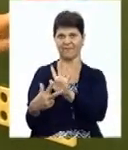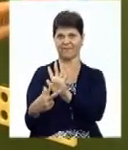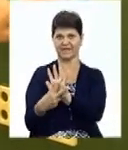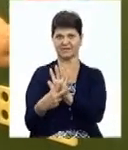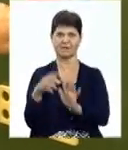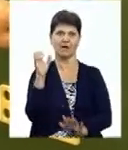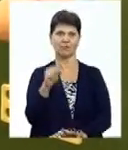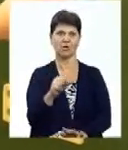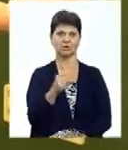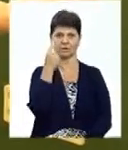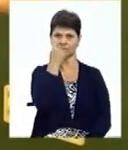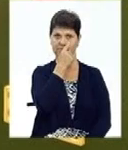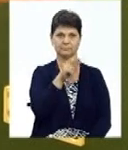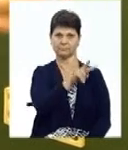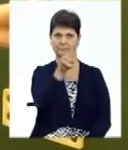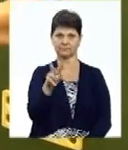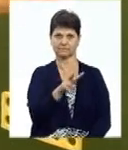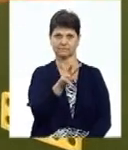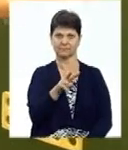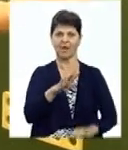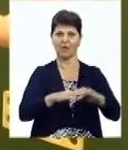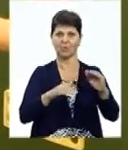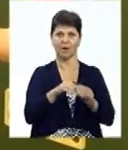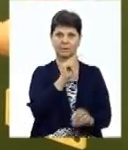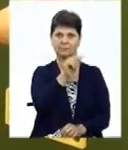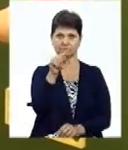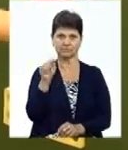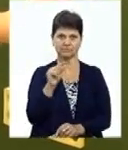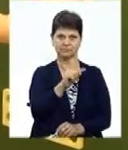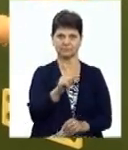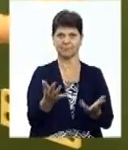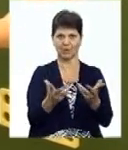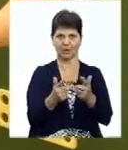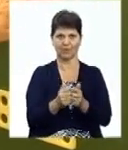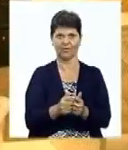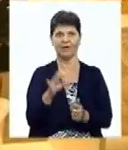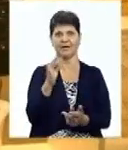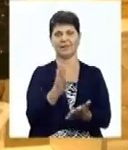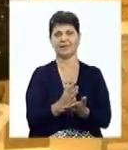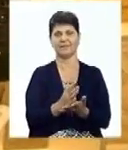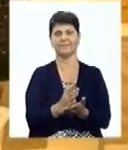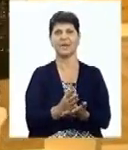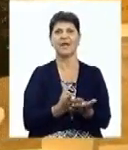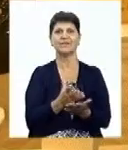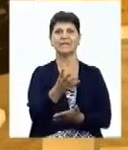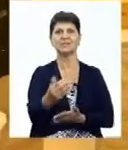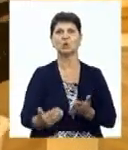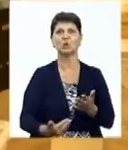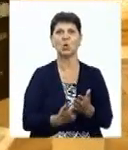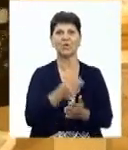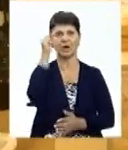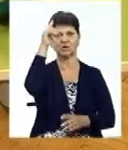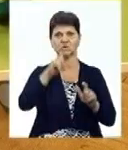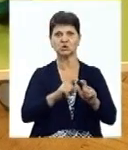можу візуально порахувати, та, тактильно порахувати, скільки їх є. Фінансування нової української